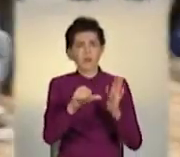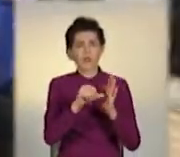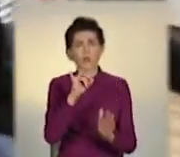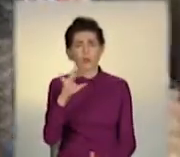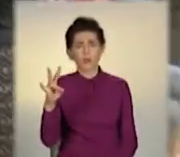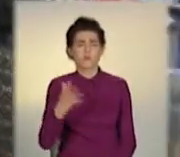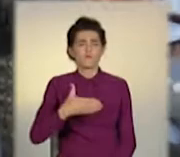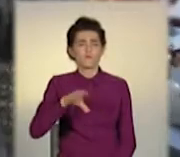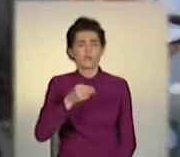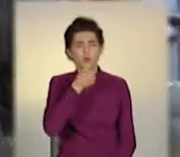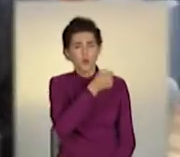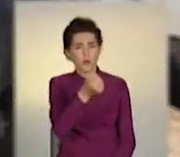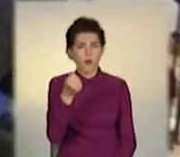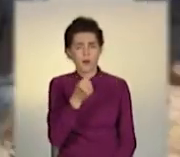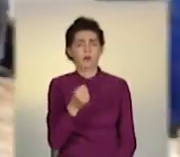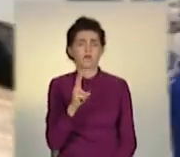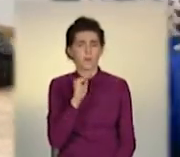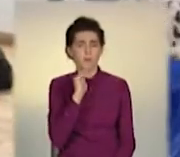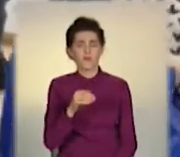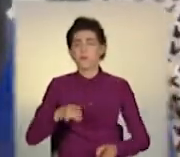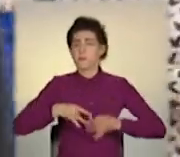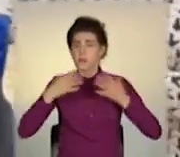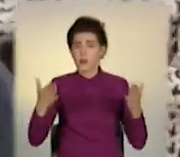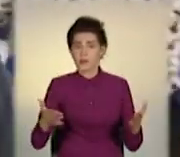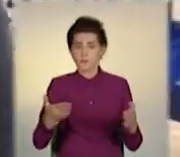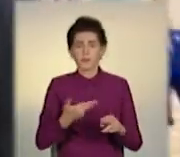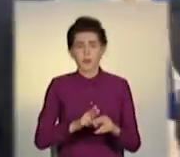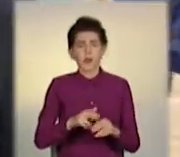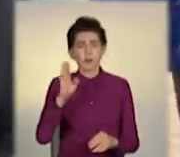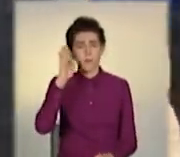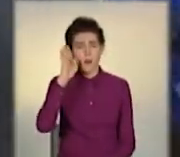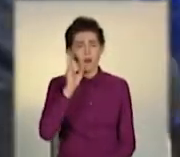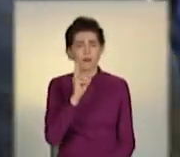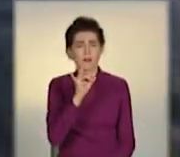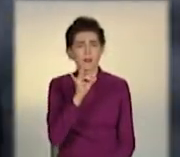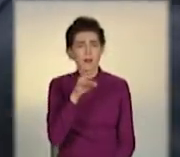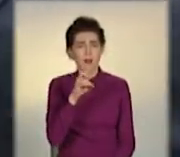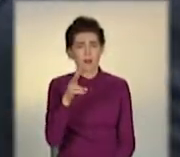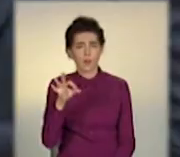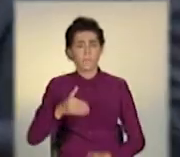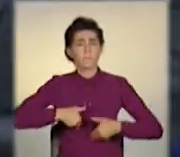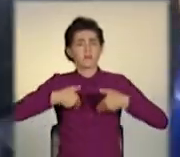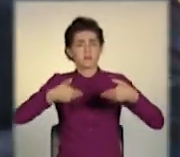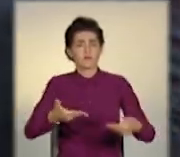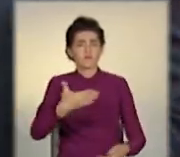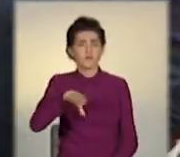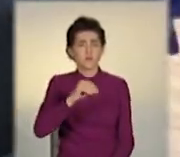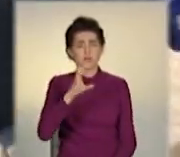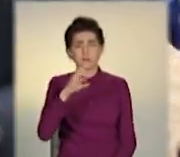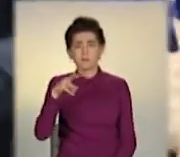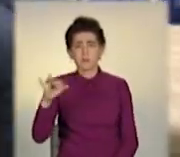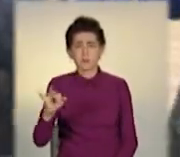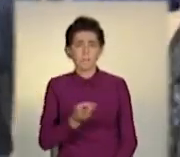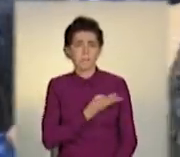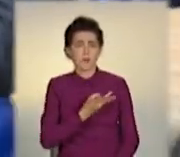– журналістів професійне свято. Очільник області Павло Кириленко привітав представників ЗМІ та побажав